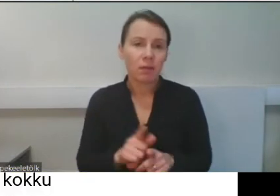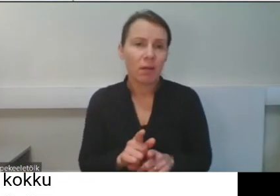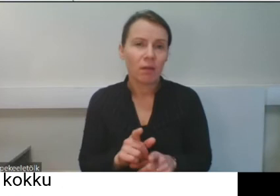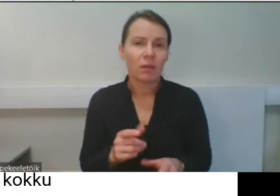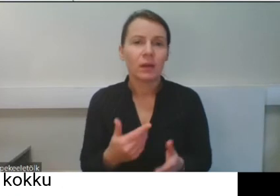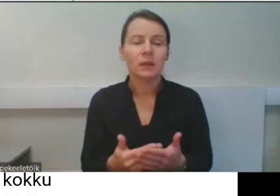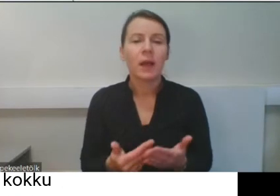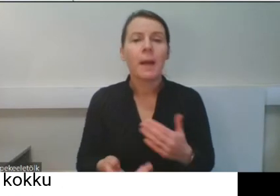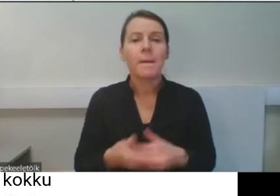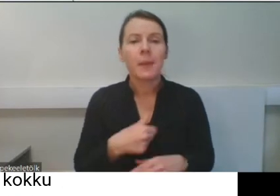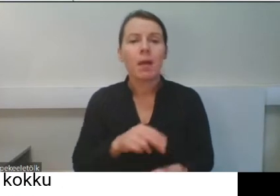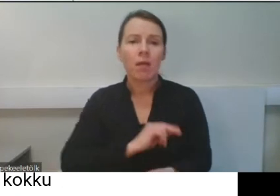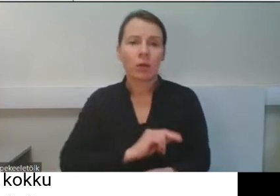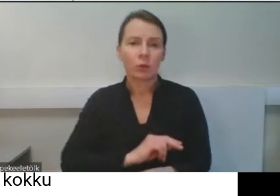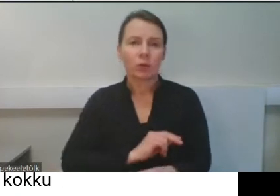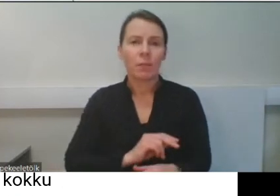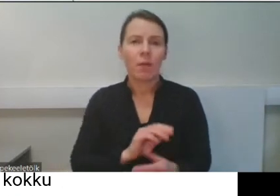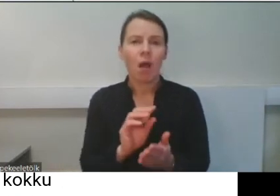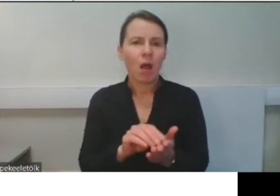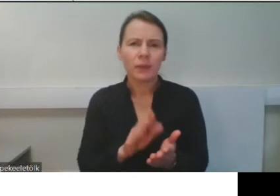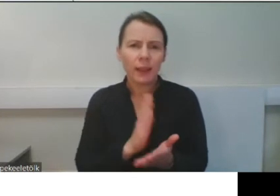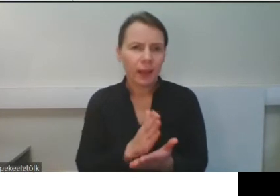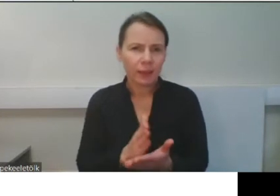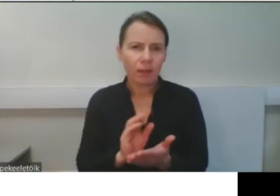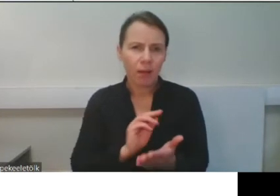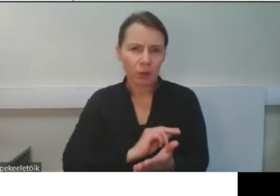nii , kas see oligi viimane ?